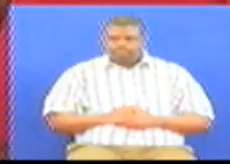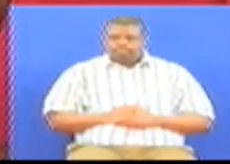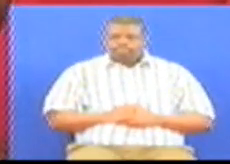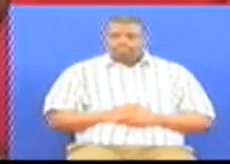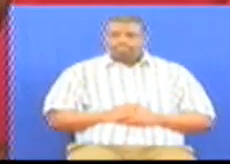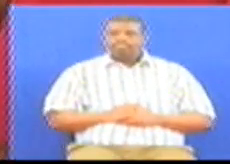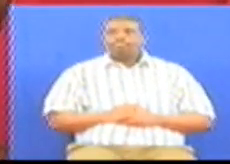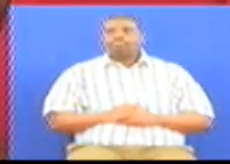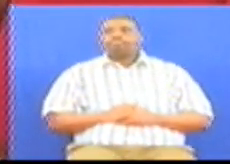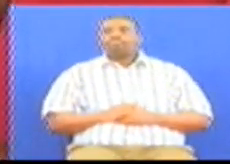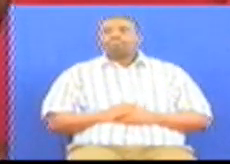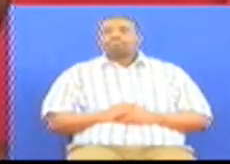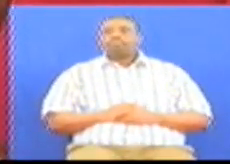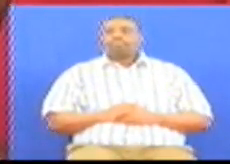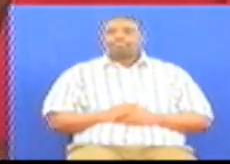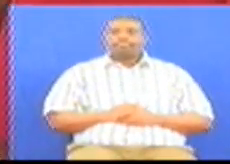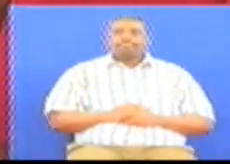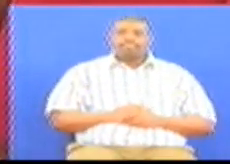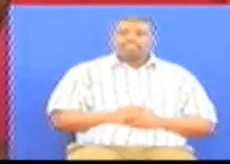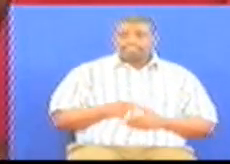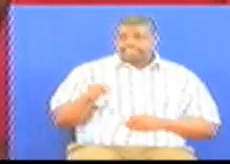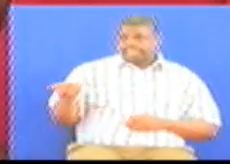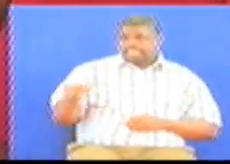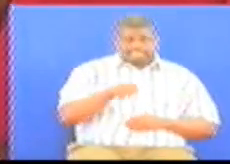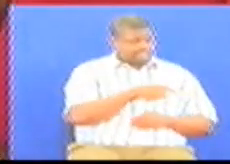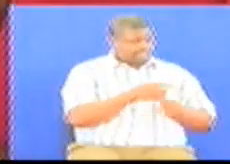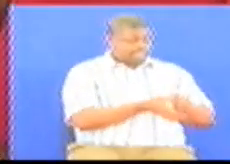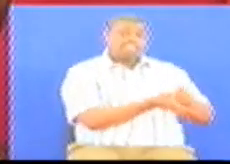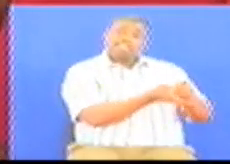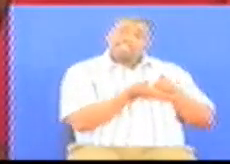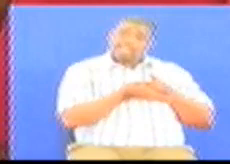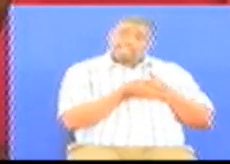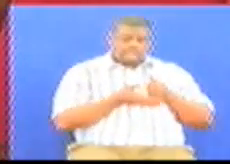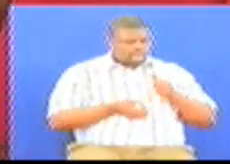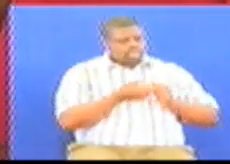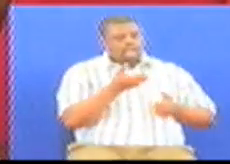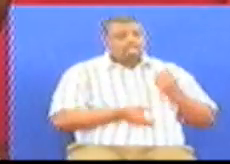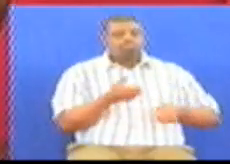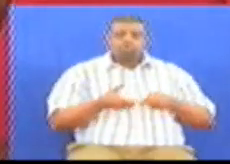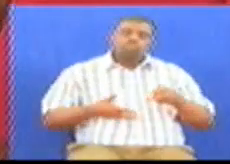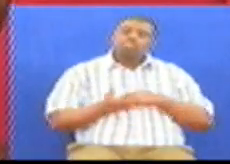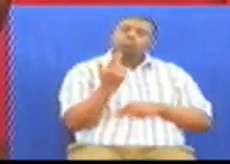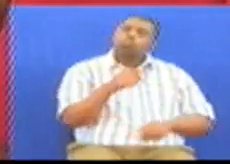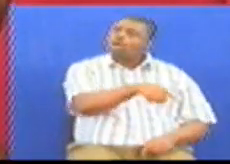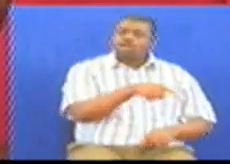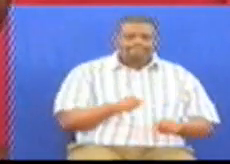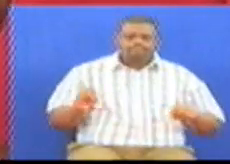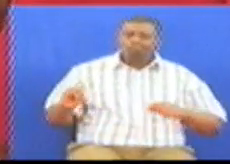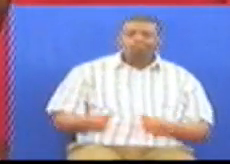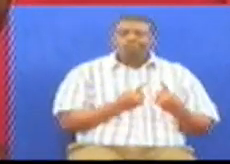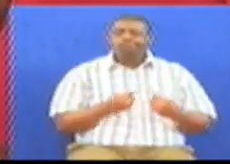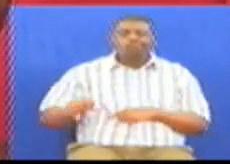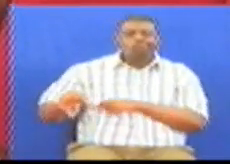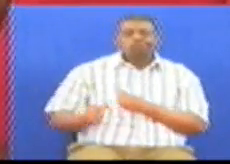na wakulima nazo ziondoke. Mtusaidie kutatua changamoto hiyo kubwa. Inaleta migogoro, na migogoro